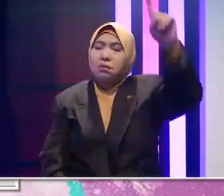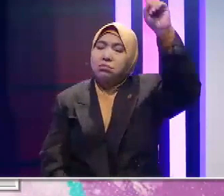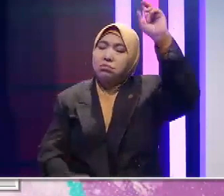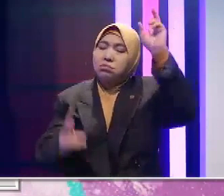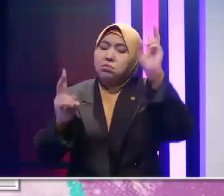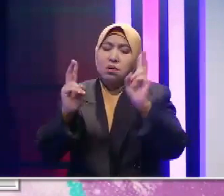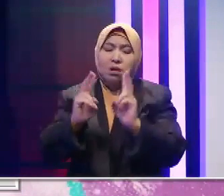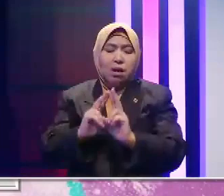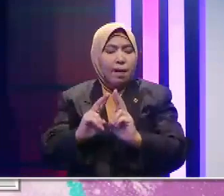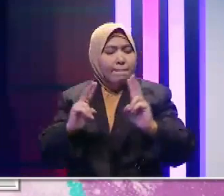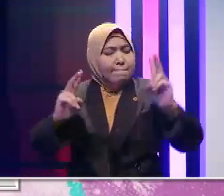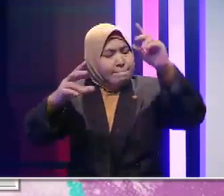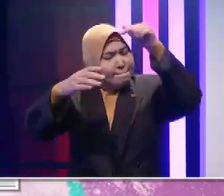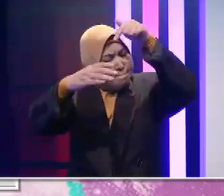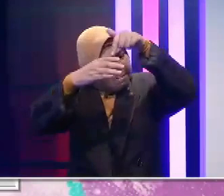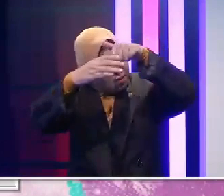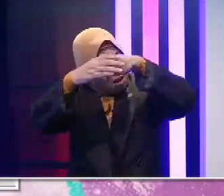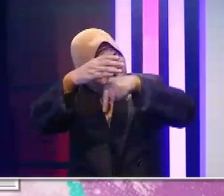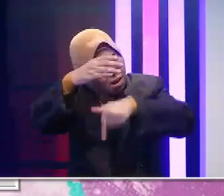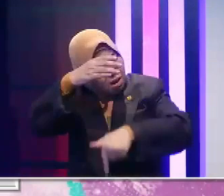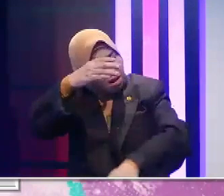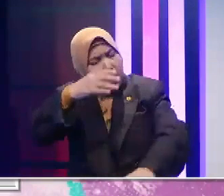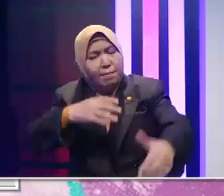والله بما